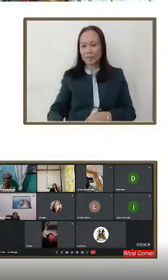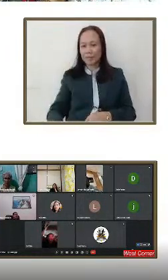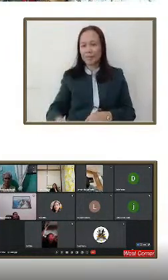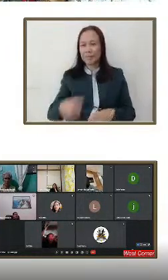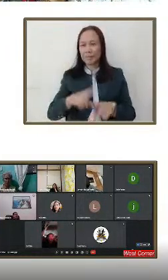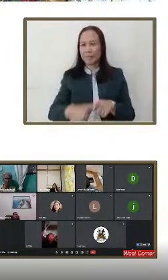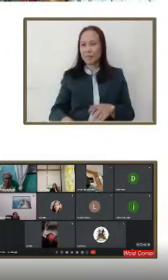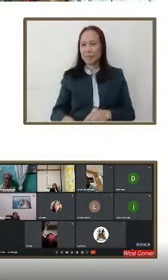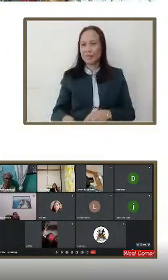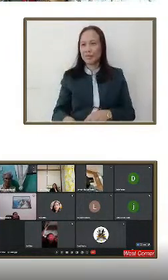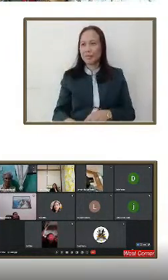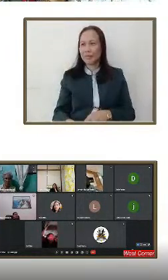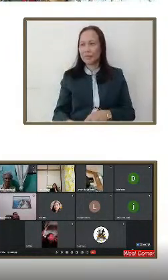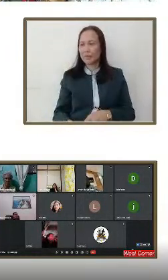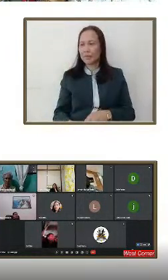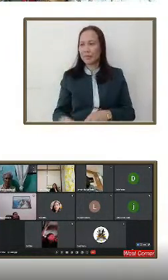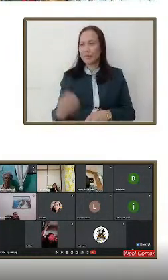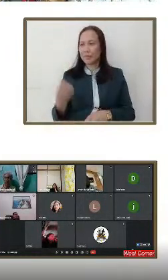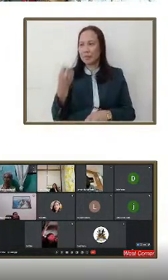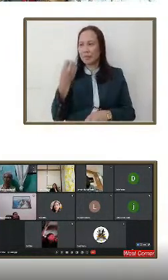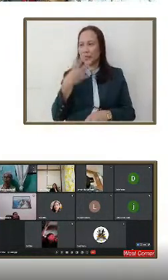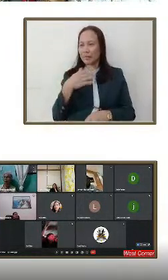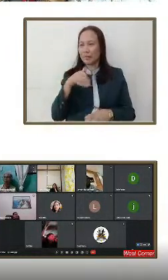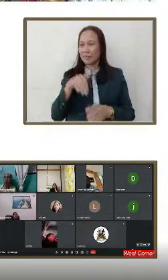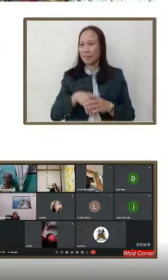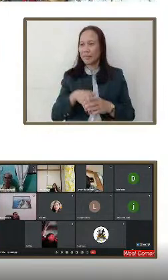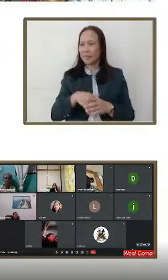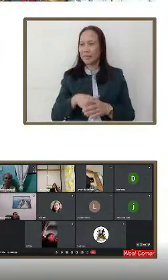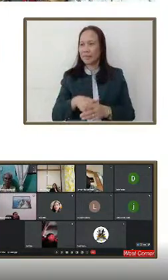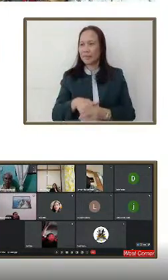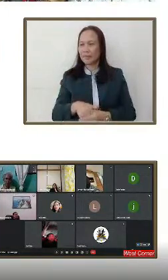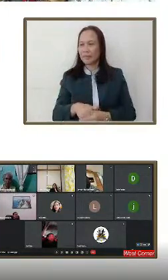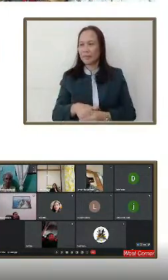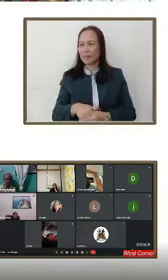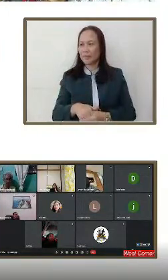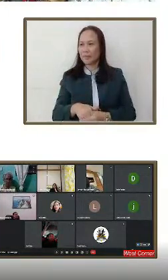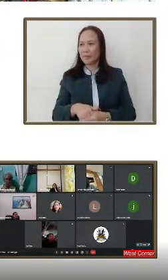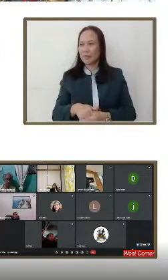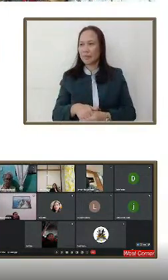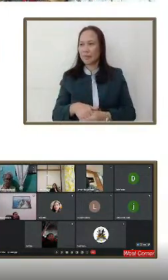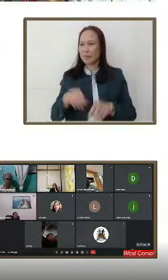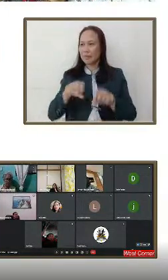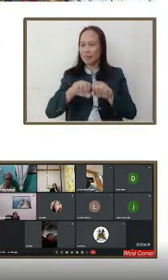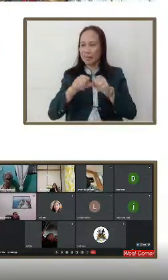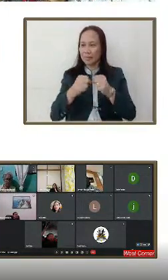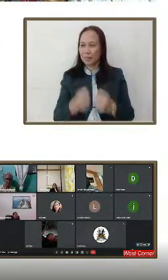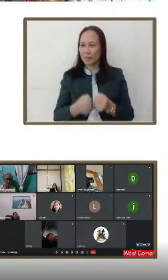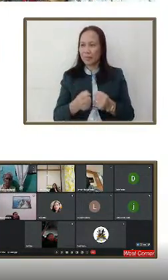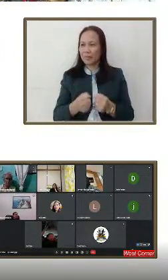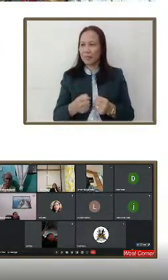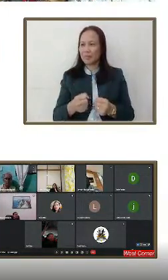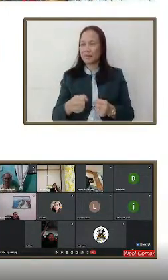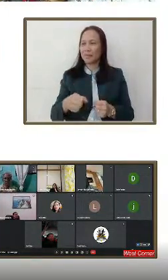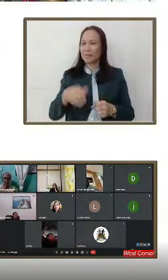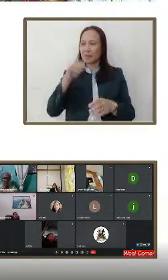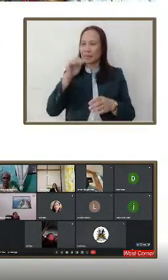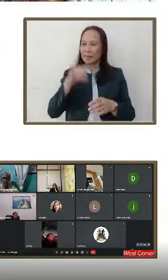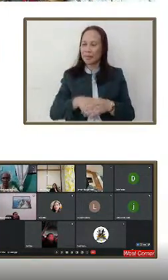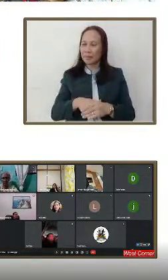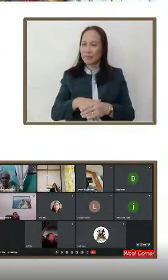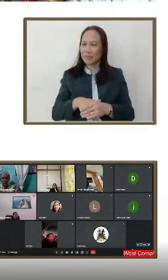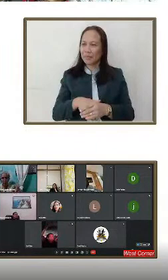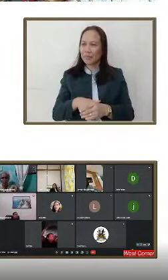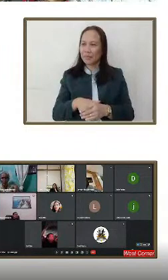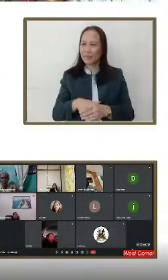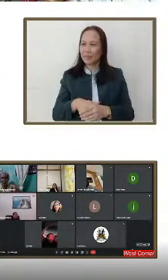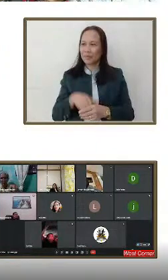alam, maging siya, hindi niya alam na ganun siya. Pag sinabi kong bulok, marupok yung loob, ganun lang po gamitin natin, marupok yung loob. Kaya hindi